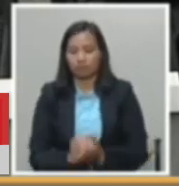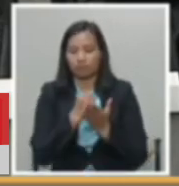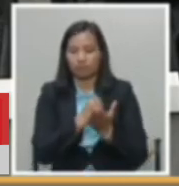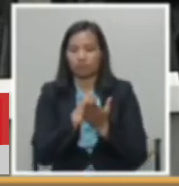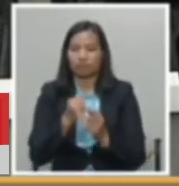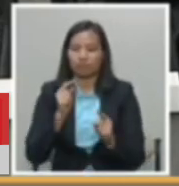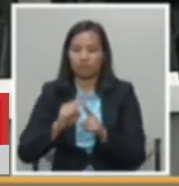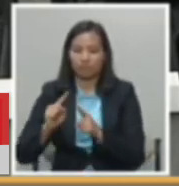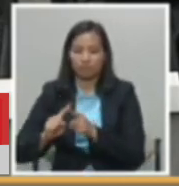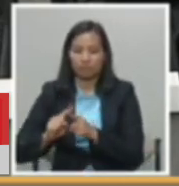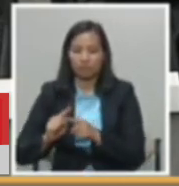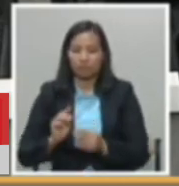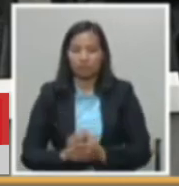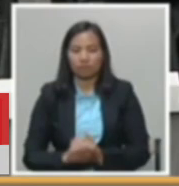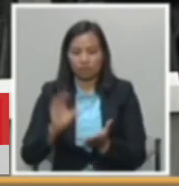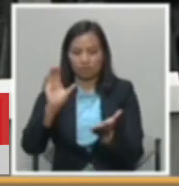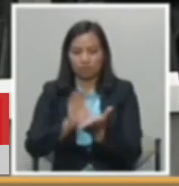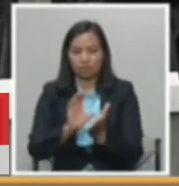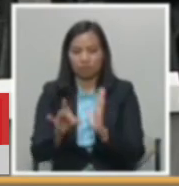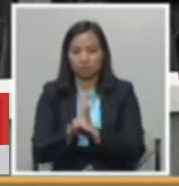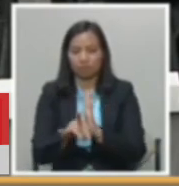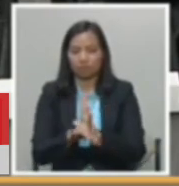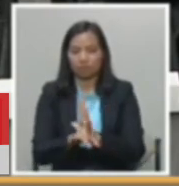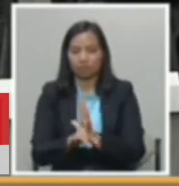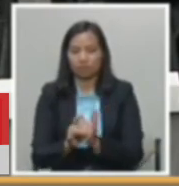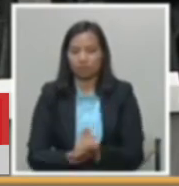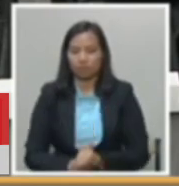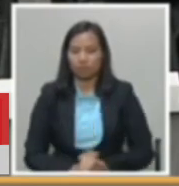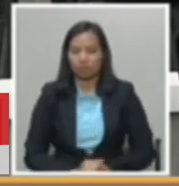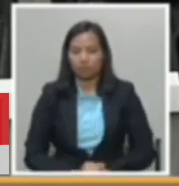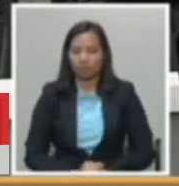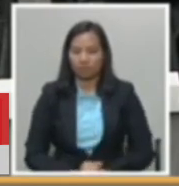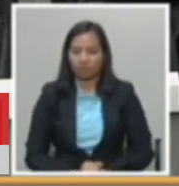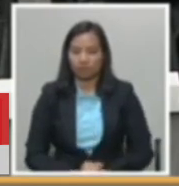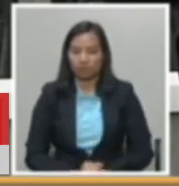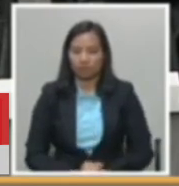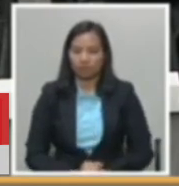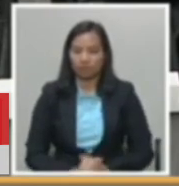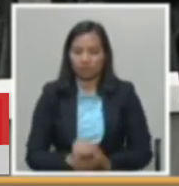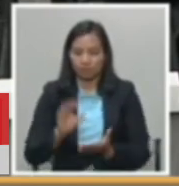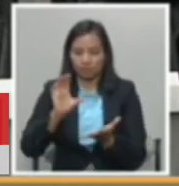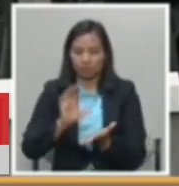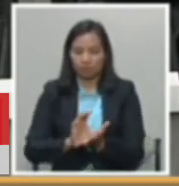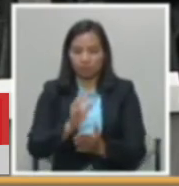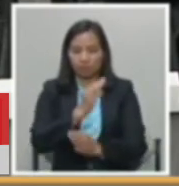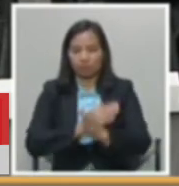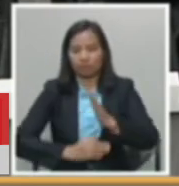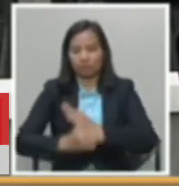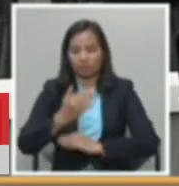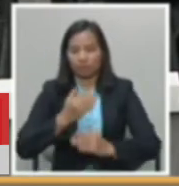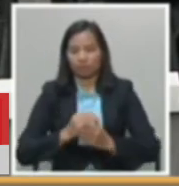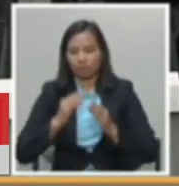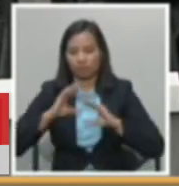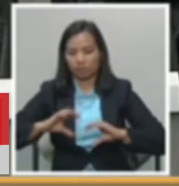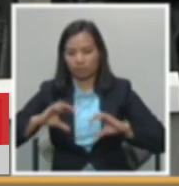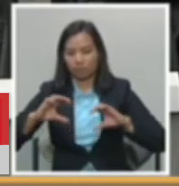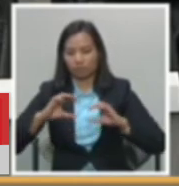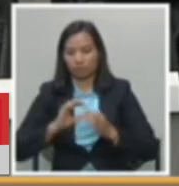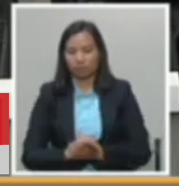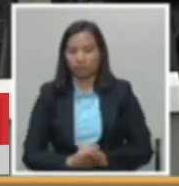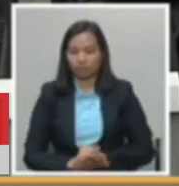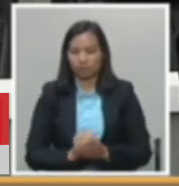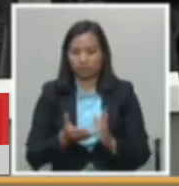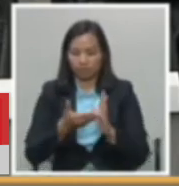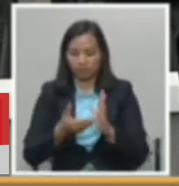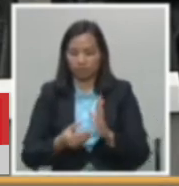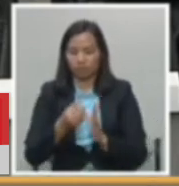างและกองทุนสุดท้ายก็คือกองทุนที่เป็นกองทุนรักษาสวัสดิการของข้าราชการและผู้ที่สามารถเบิก